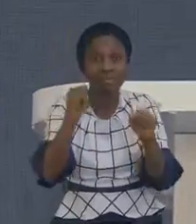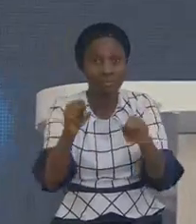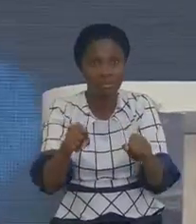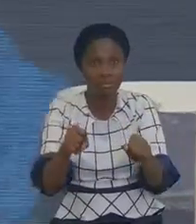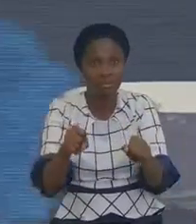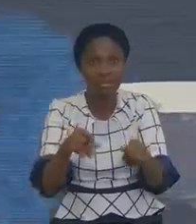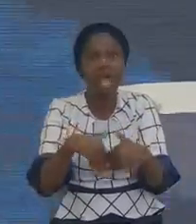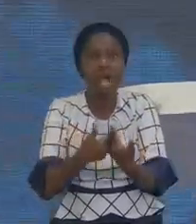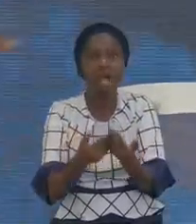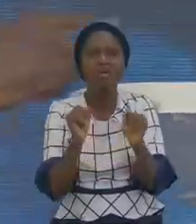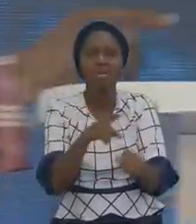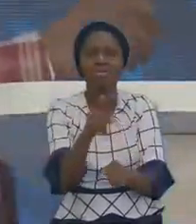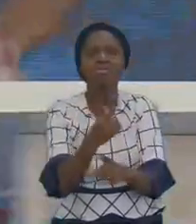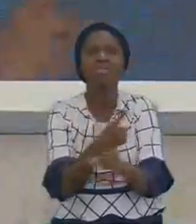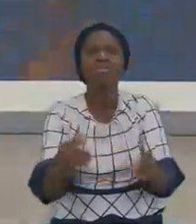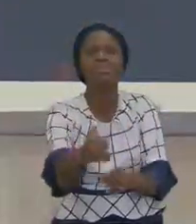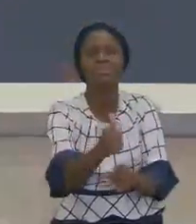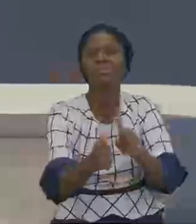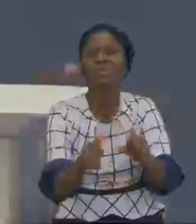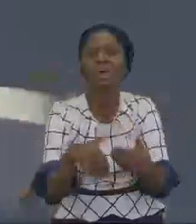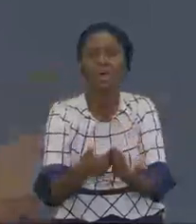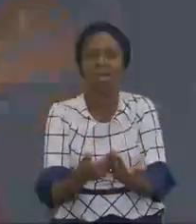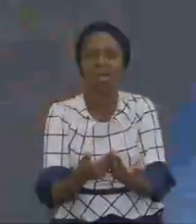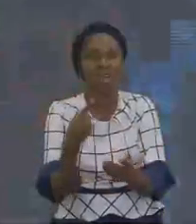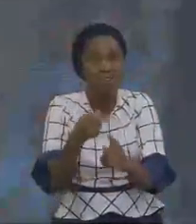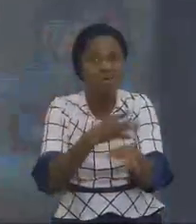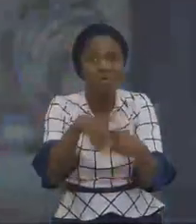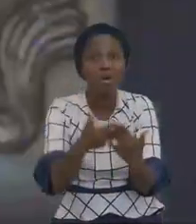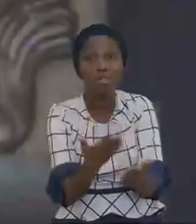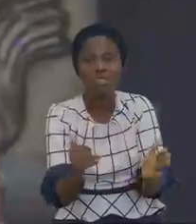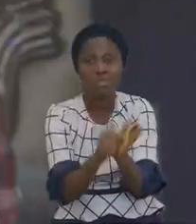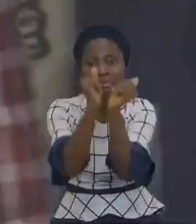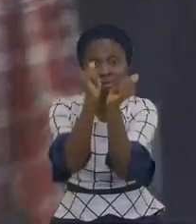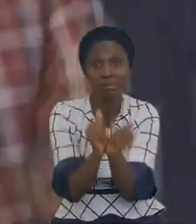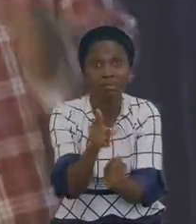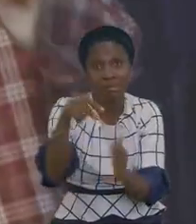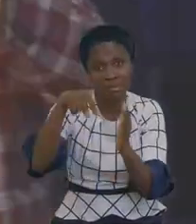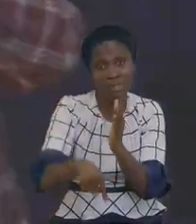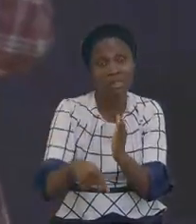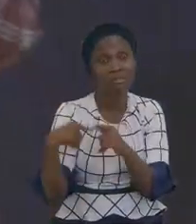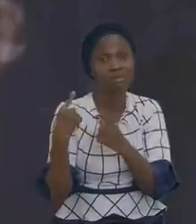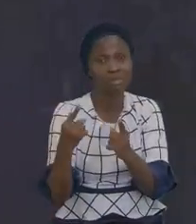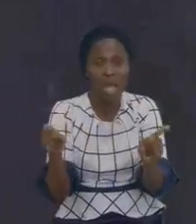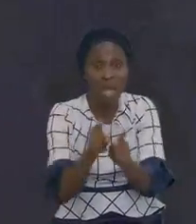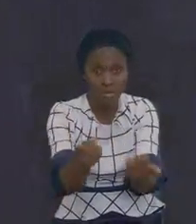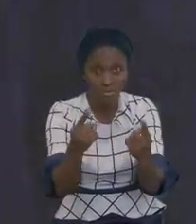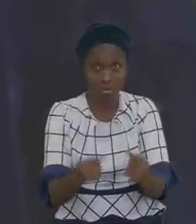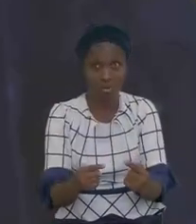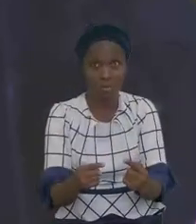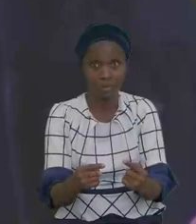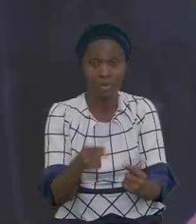les choses qui te ligotent? Comme tu viens, tu dois lui faire confiance qu'il